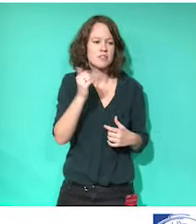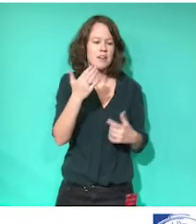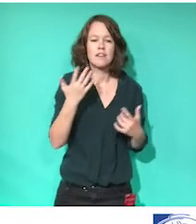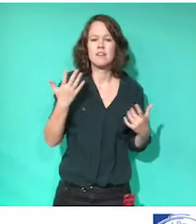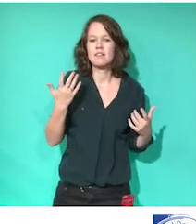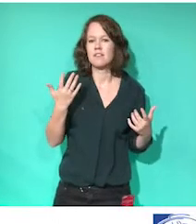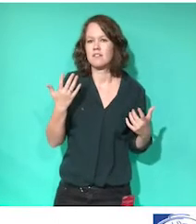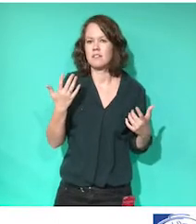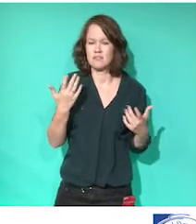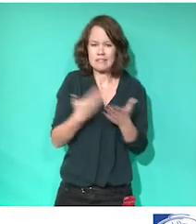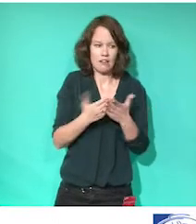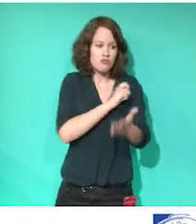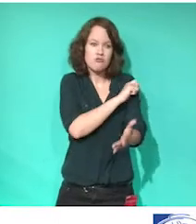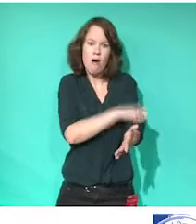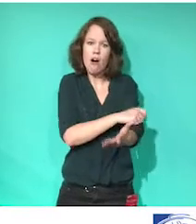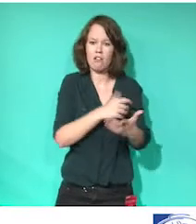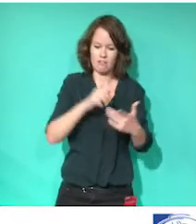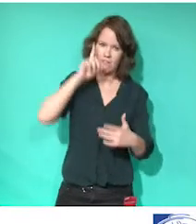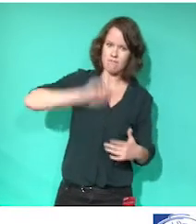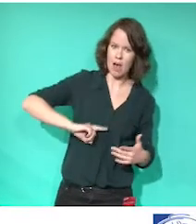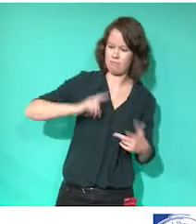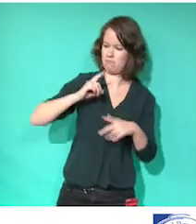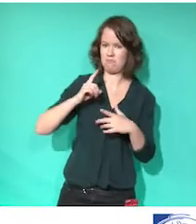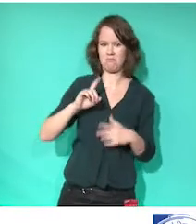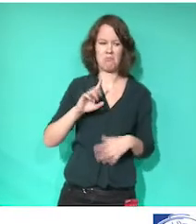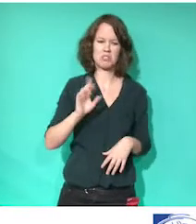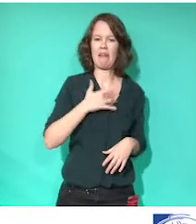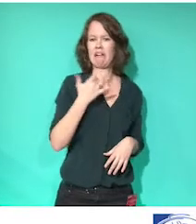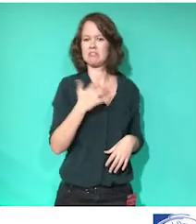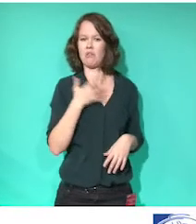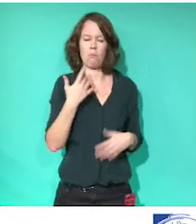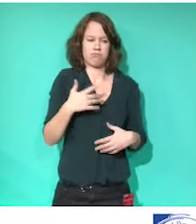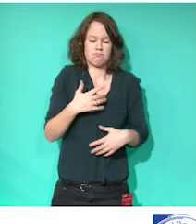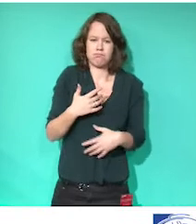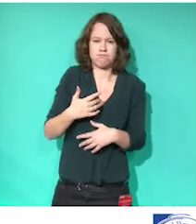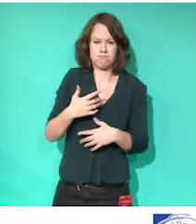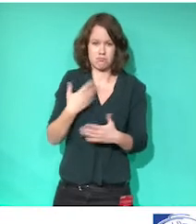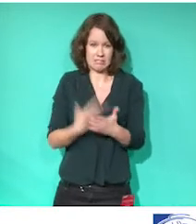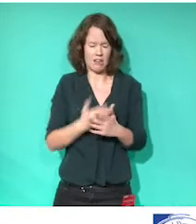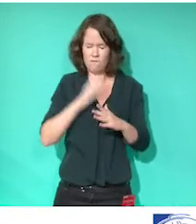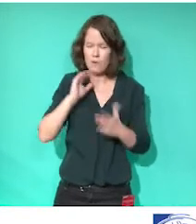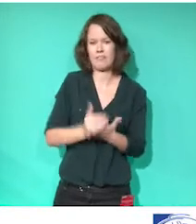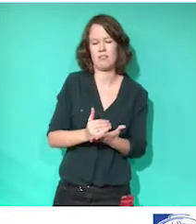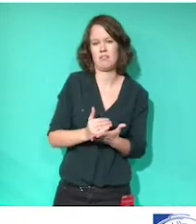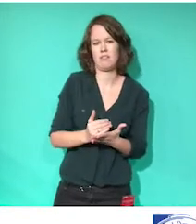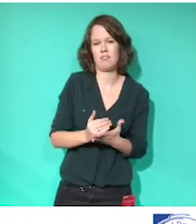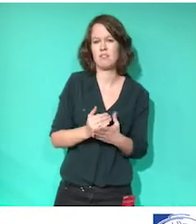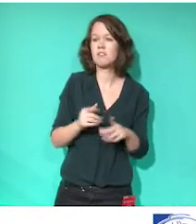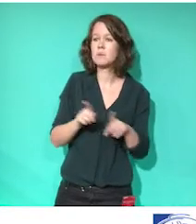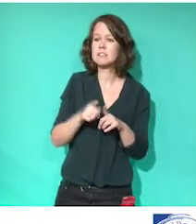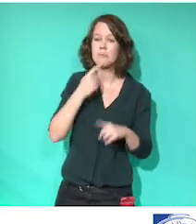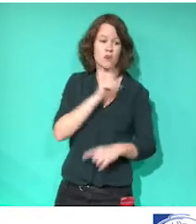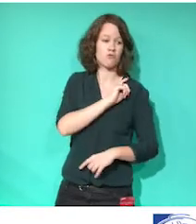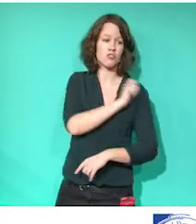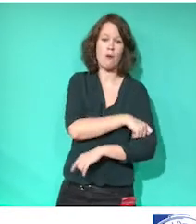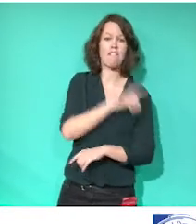aussi se dire le sport féminin c'est pas intéressant à la télévision à regarder, etc. Puis d'ailleurs on dit le sport féminin,